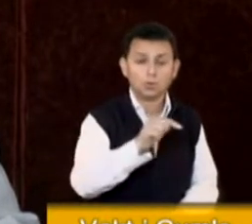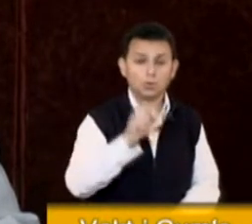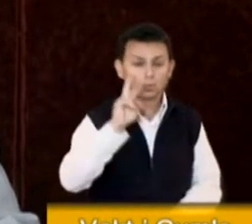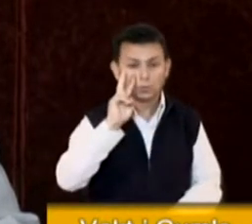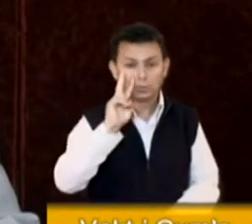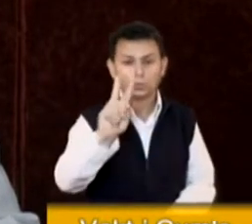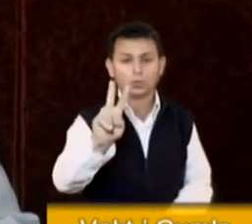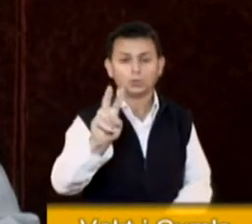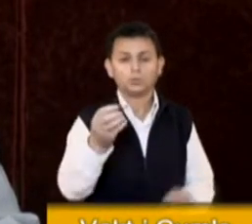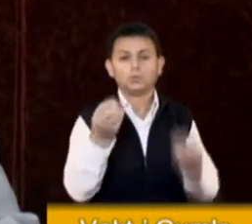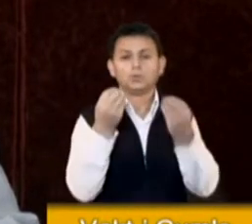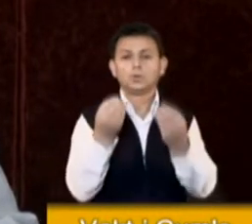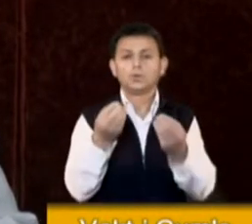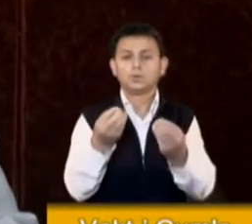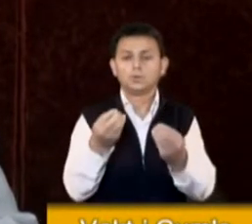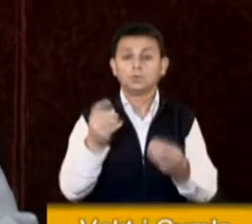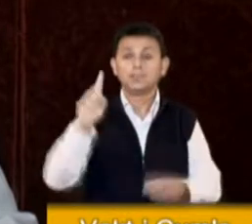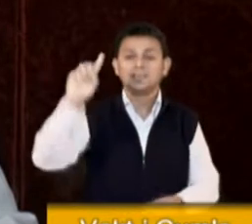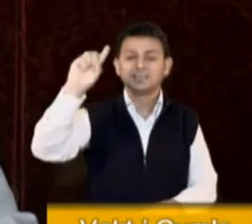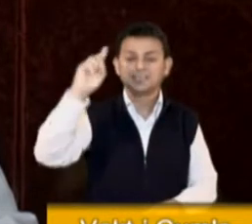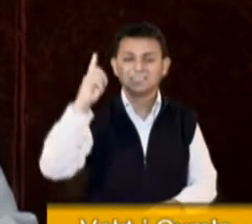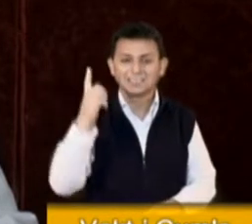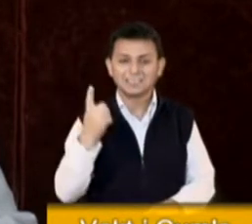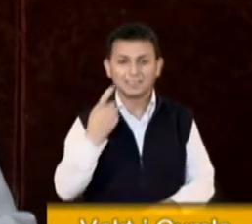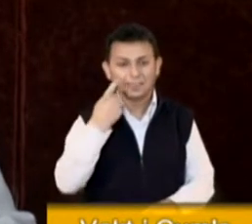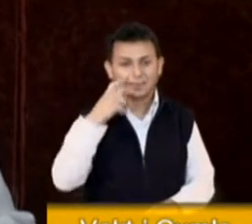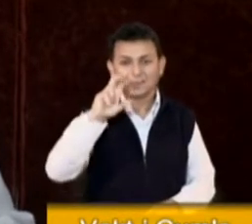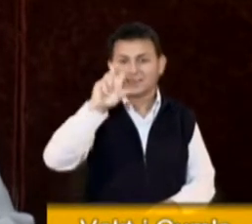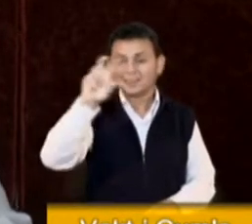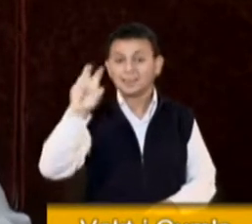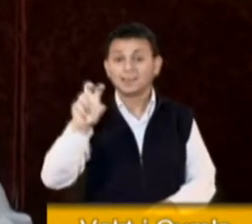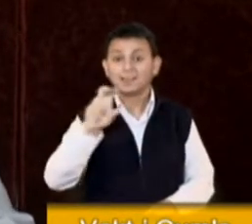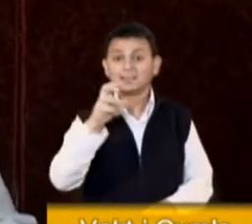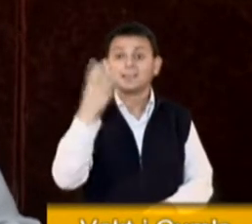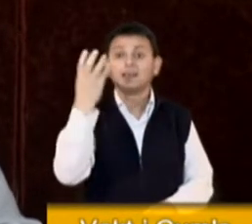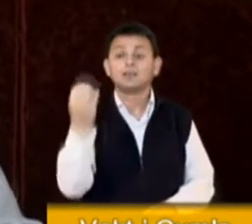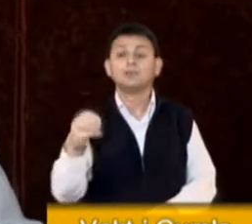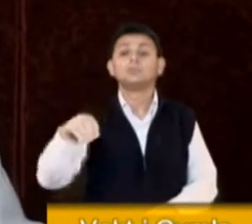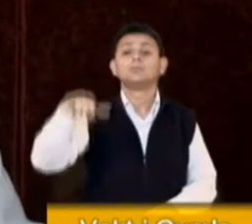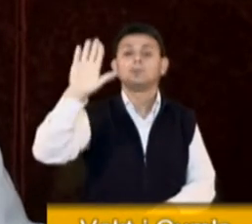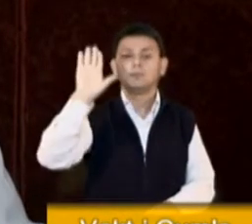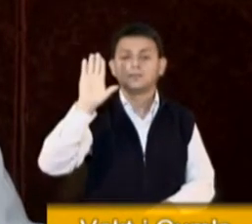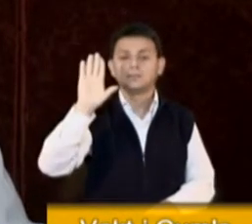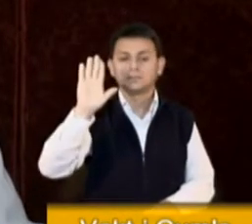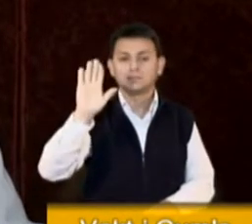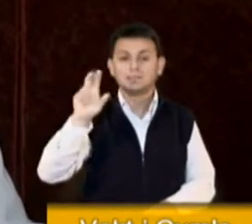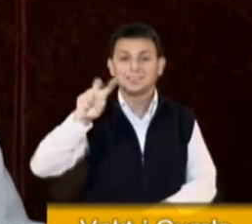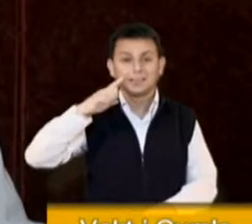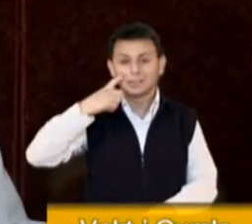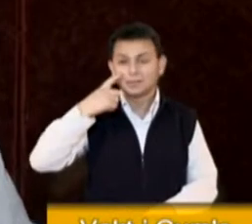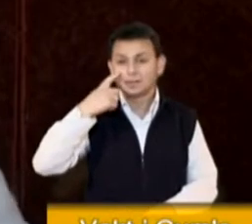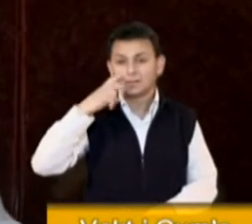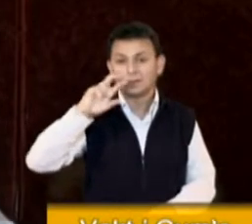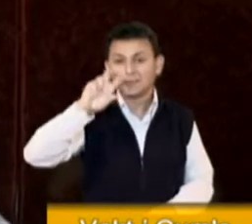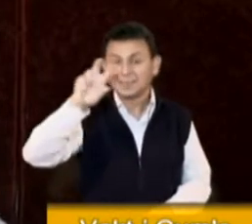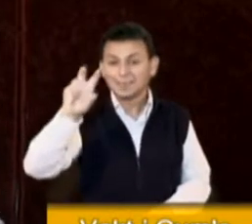nazar değmez, göz değmez ve isabetül ayn olmaz diye Efendimiz aleyhissalatu vesselam